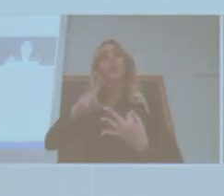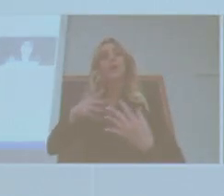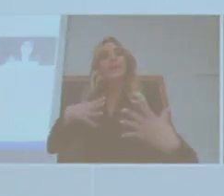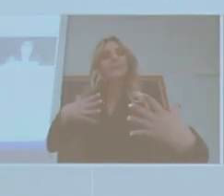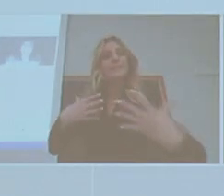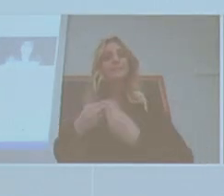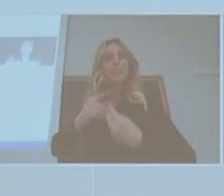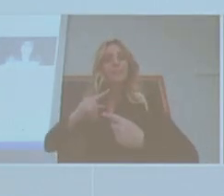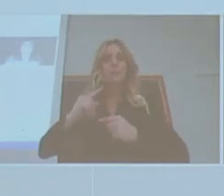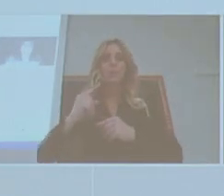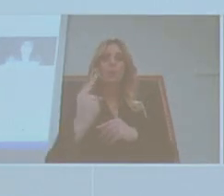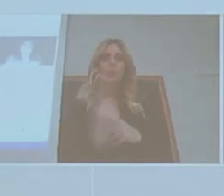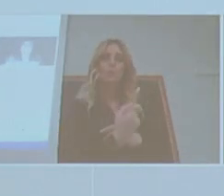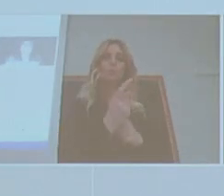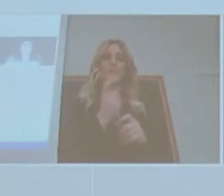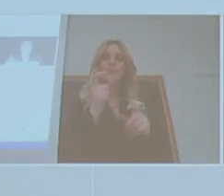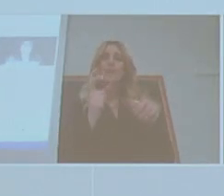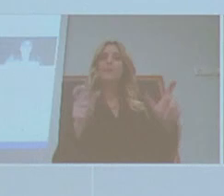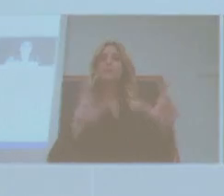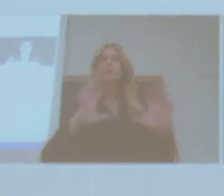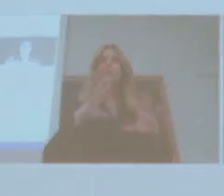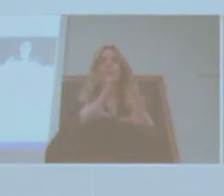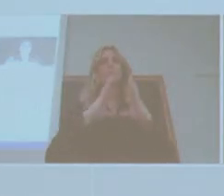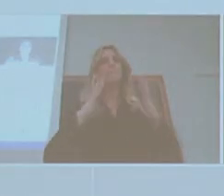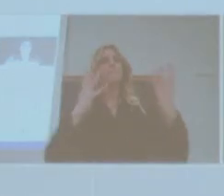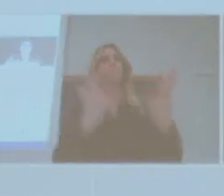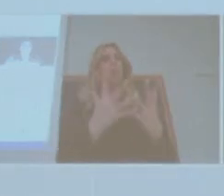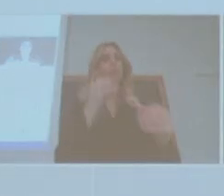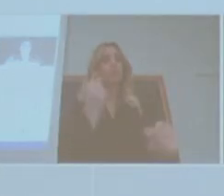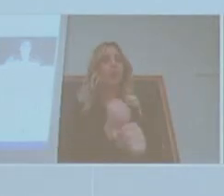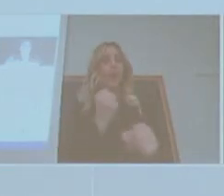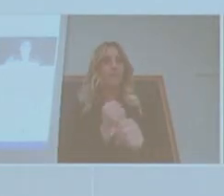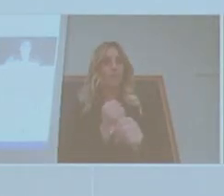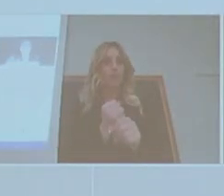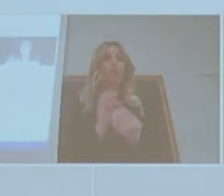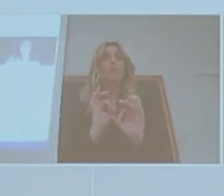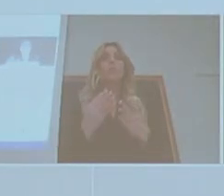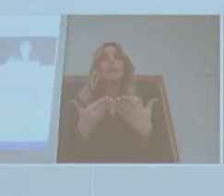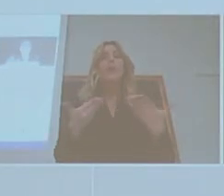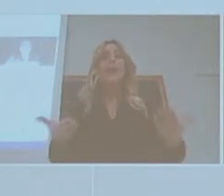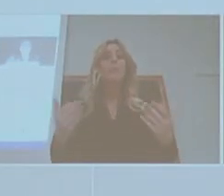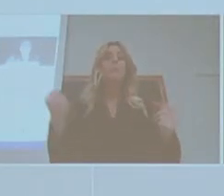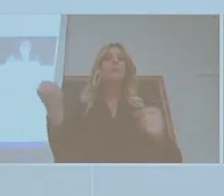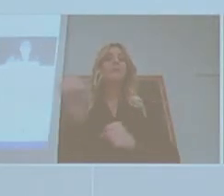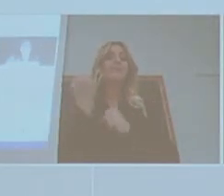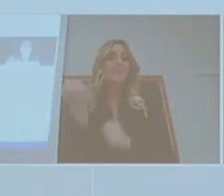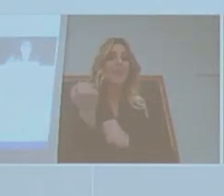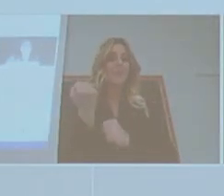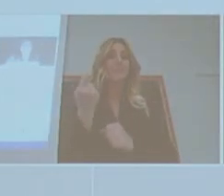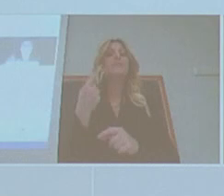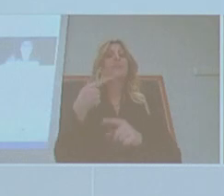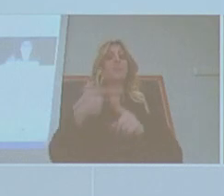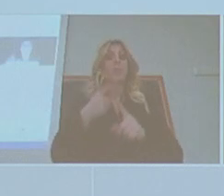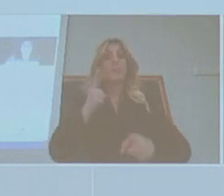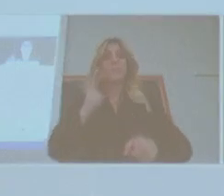quegli attori chiave del mondo del lavoro nel campo proprio dei servizi e delle